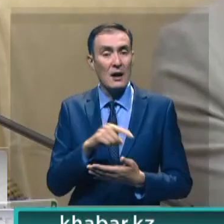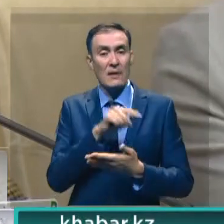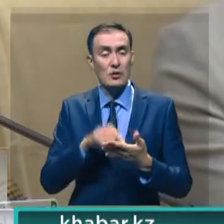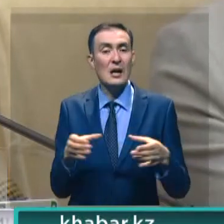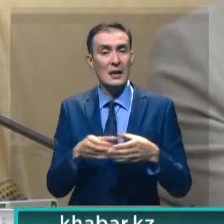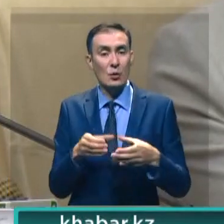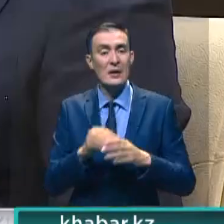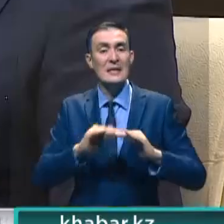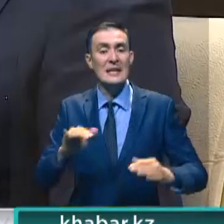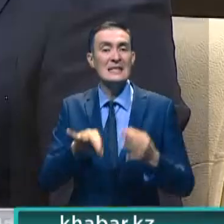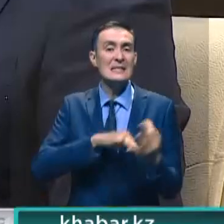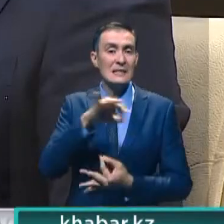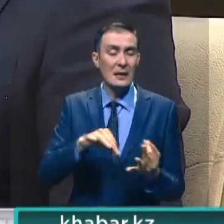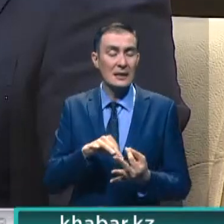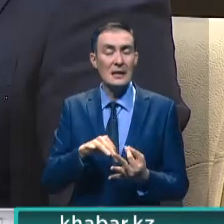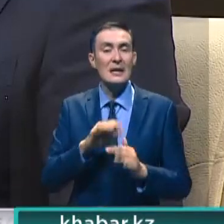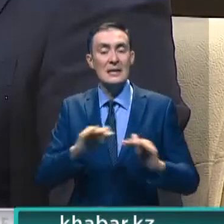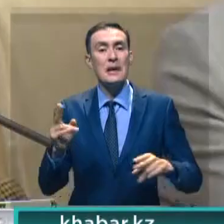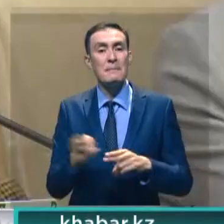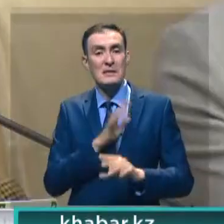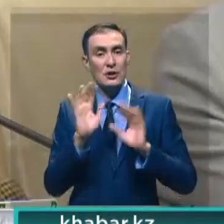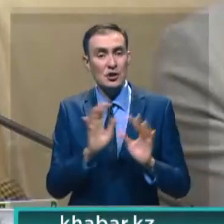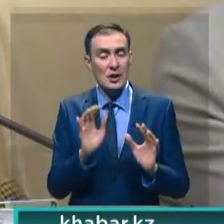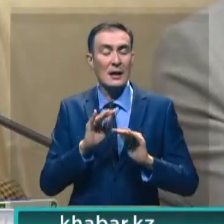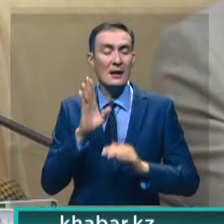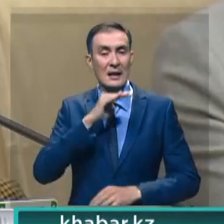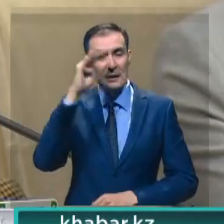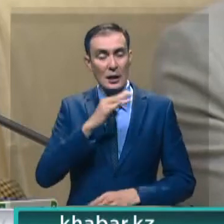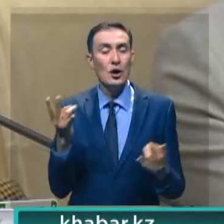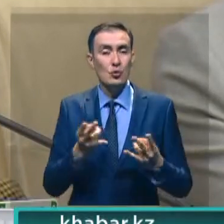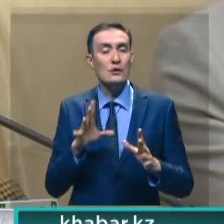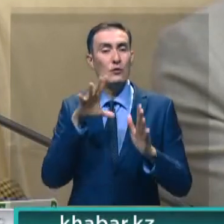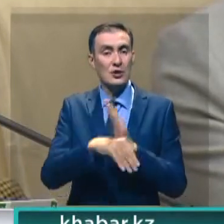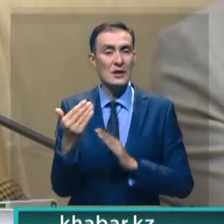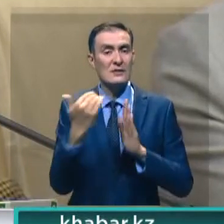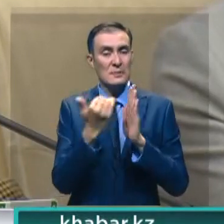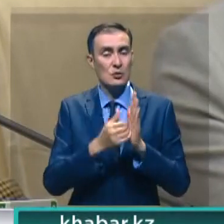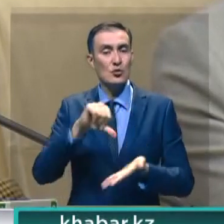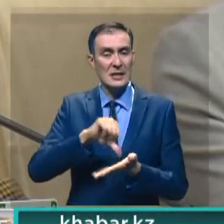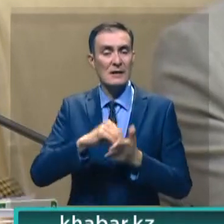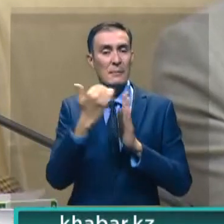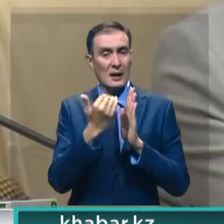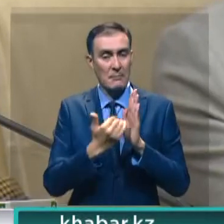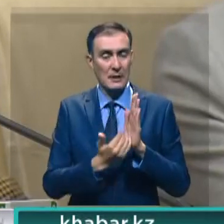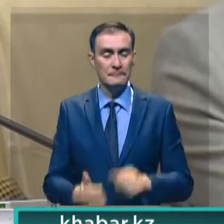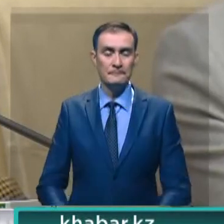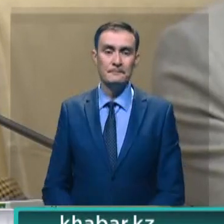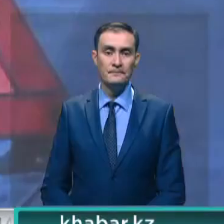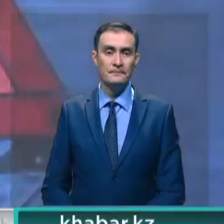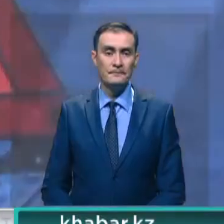категорию детей-сирот и детей, оставшихся без попечения родителей. Считаем целесообразным включить их в списки участников программы.